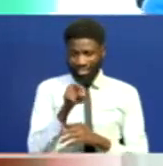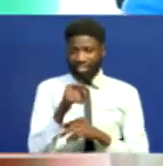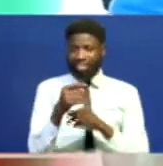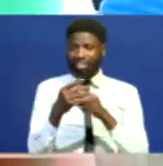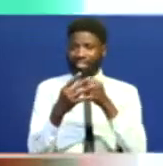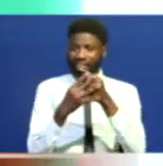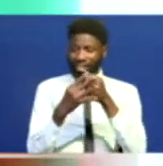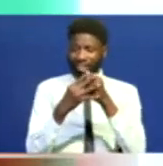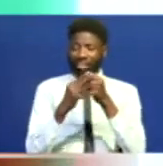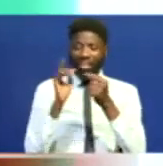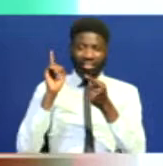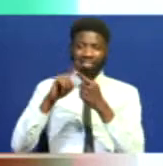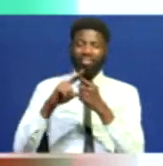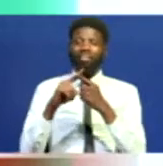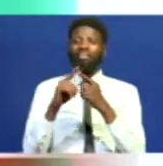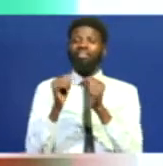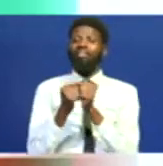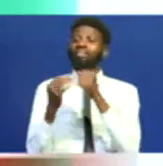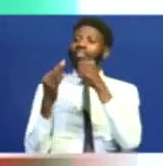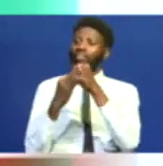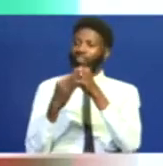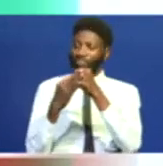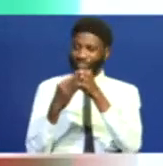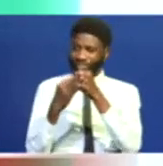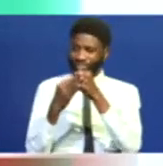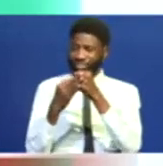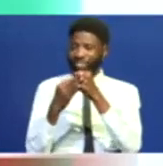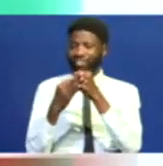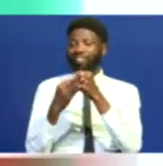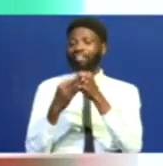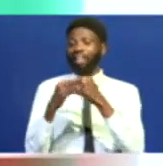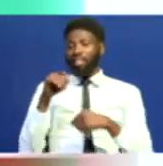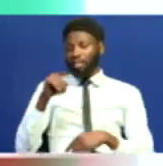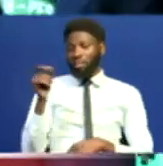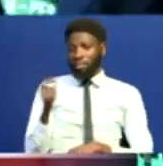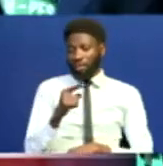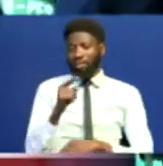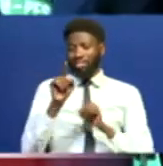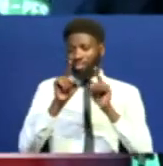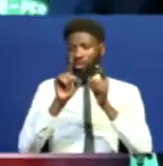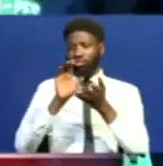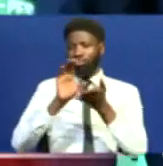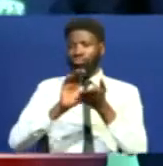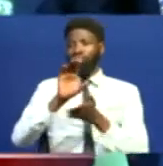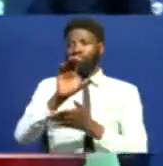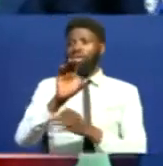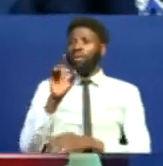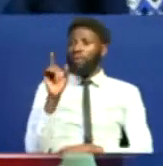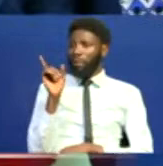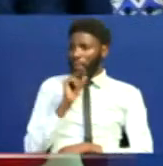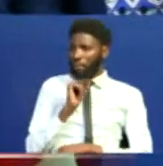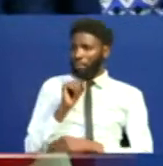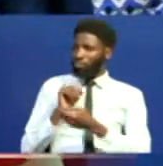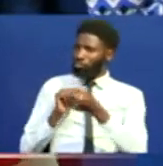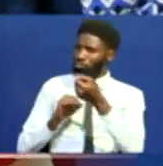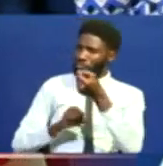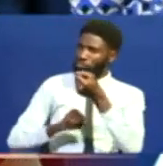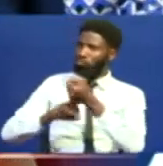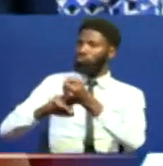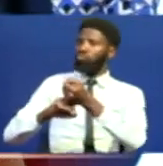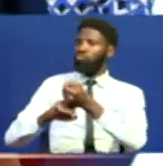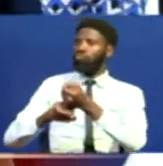wa shilingi milioni 6 kutoka kampuni ya Safaricom zitakazotumika katika maandalizi na uandalizi wa mbio